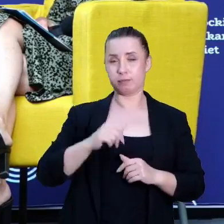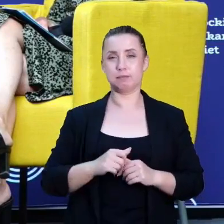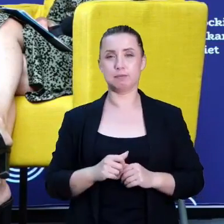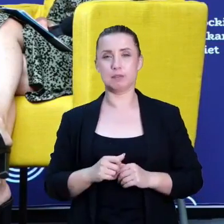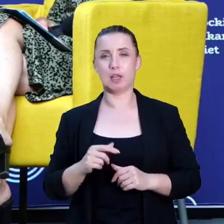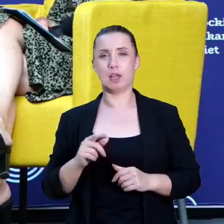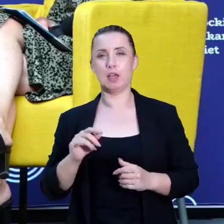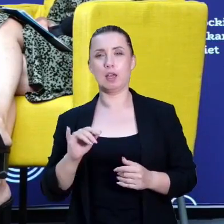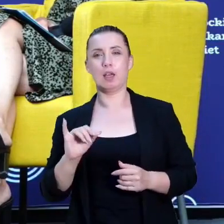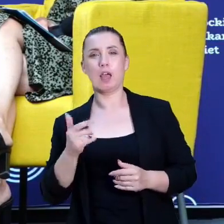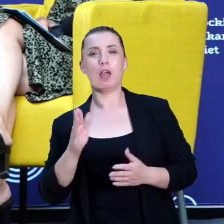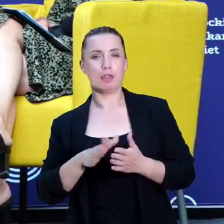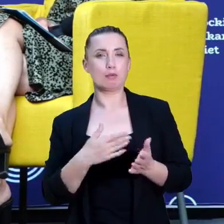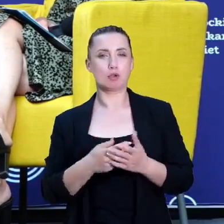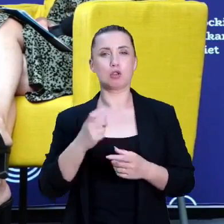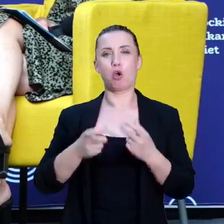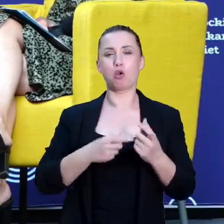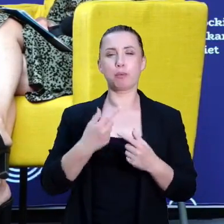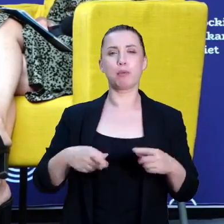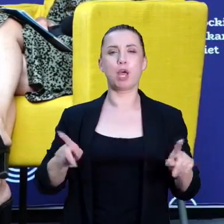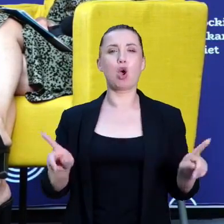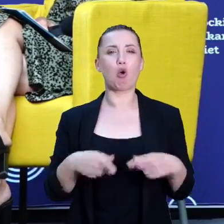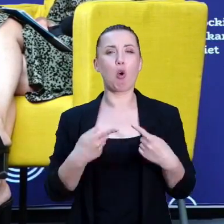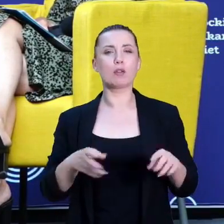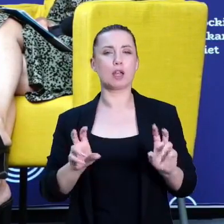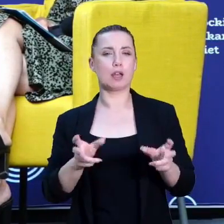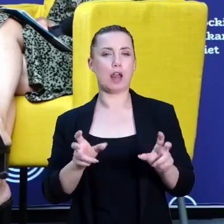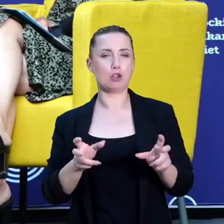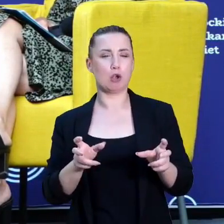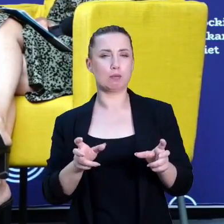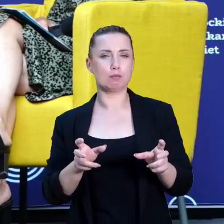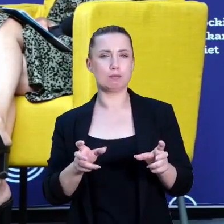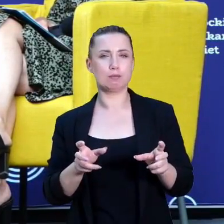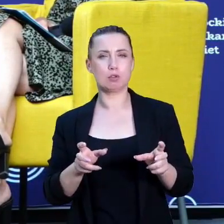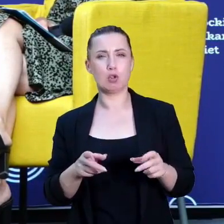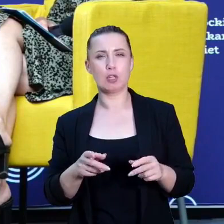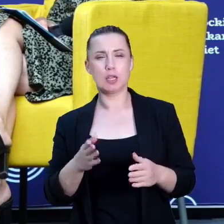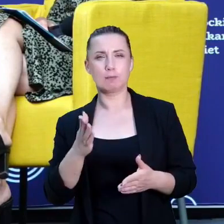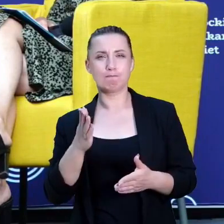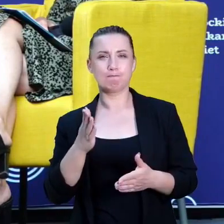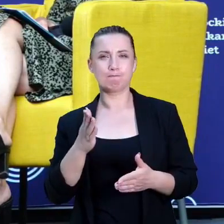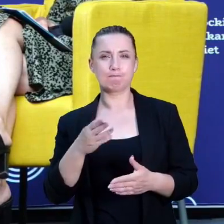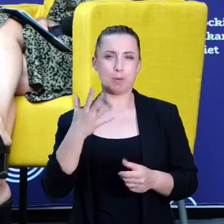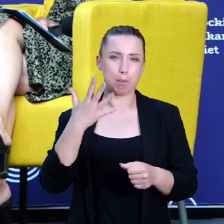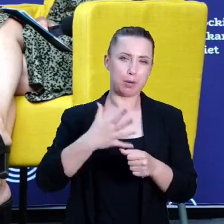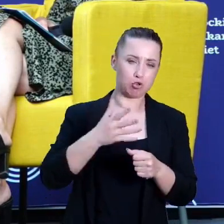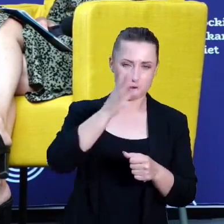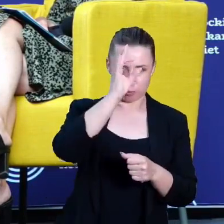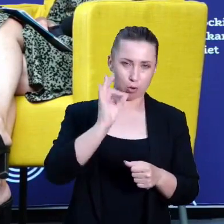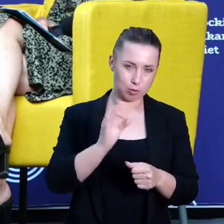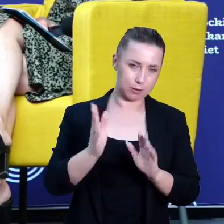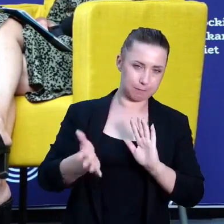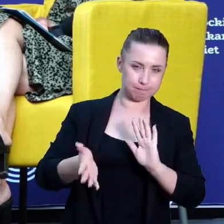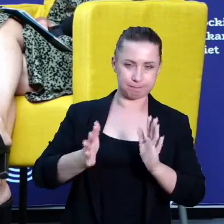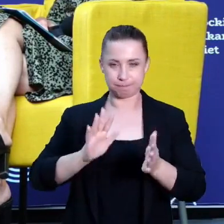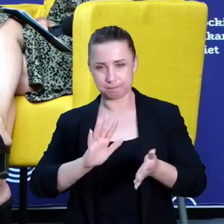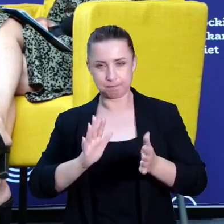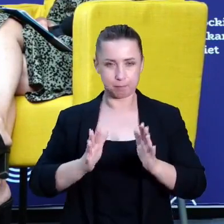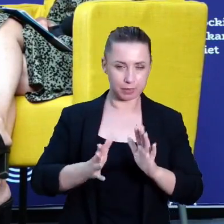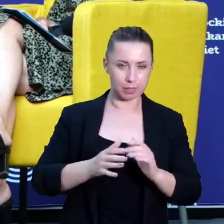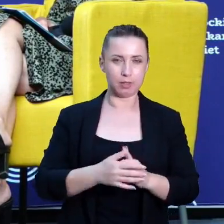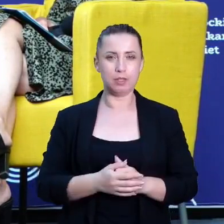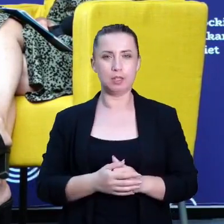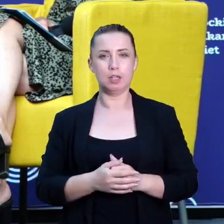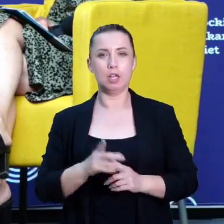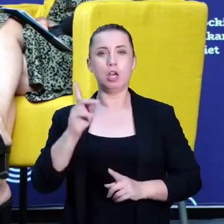jakiś koncert w radiu, na przykład to jest tak pół na pół, też publiczność, w zależności od tego, jaki mamy program, to mogę powiedzieć, że jest